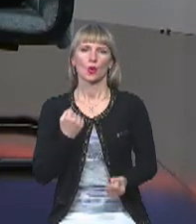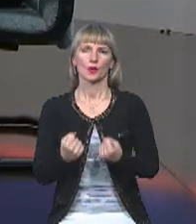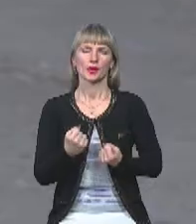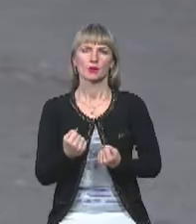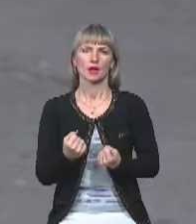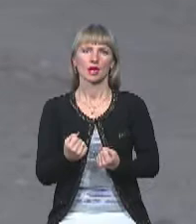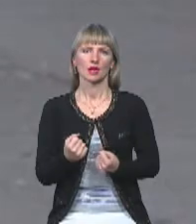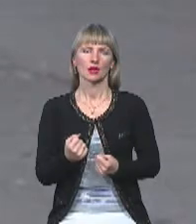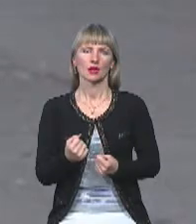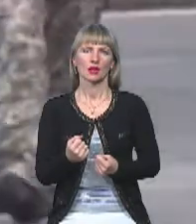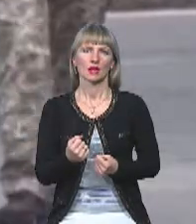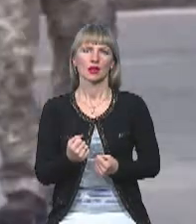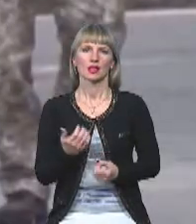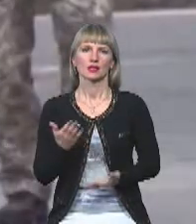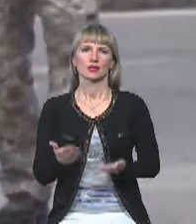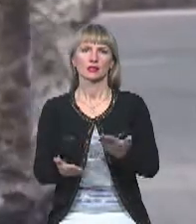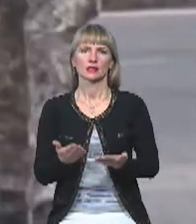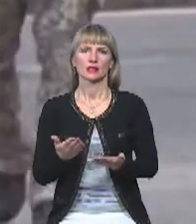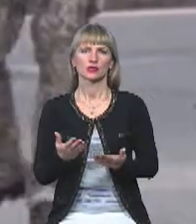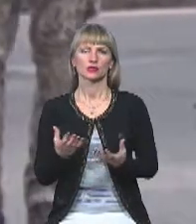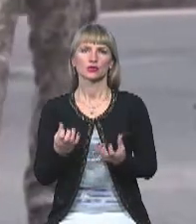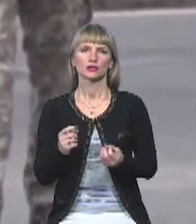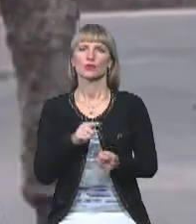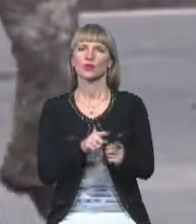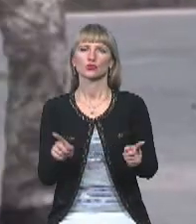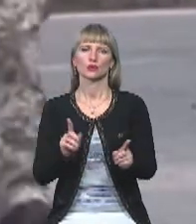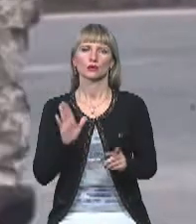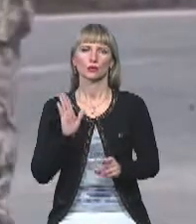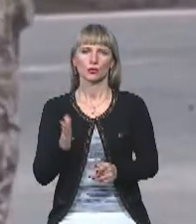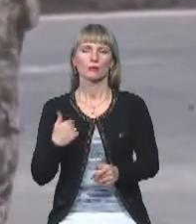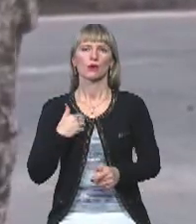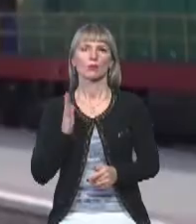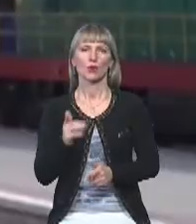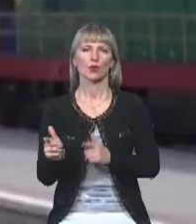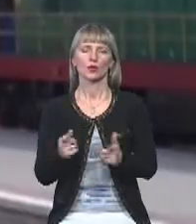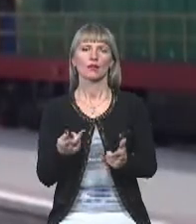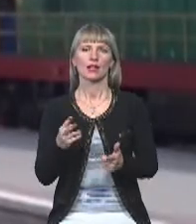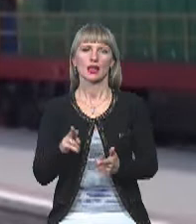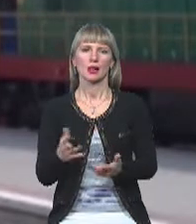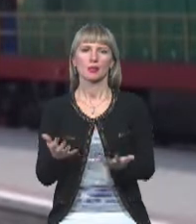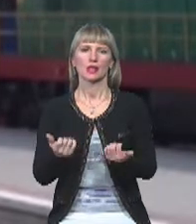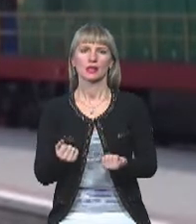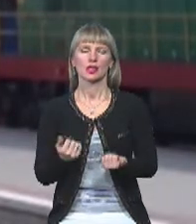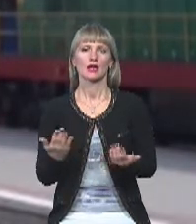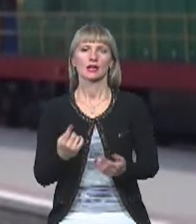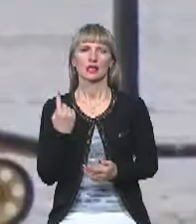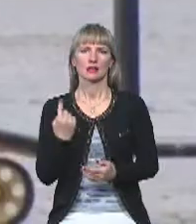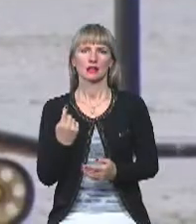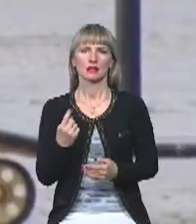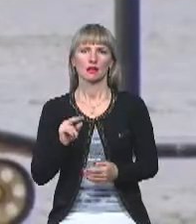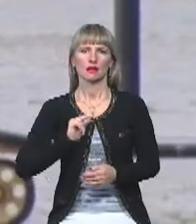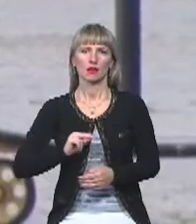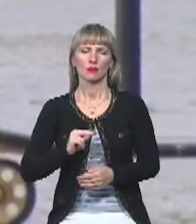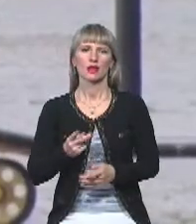укріпляють. Якщо в ході щось станеться, ми вже будемо готові для прийняття якихось дій для запобігання